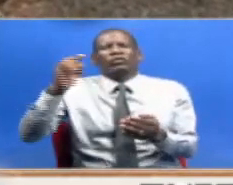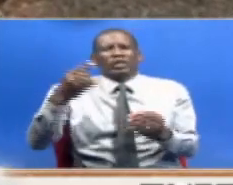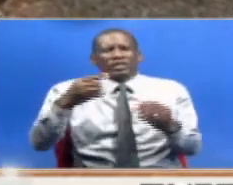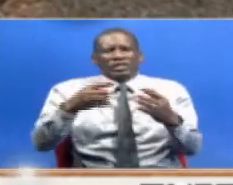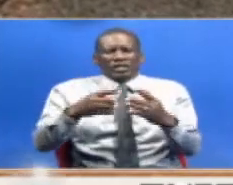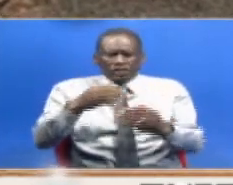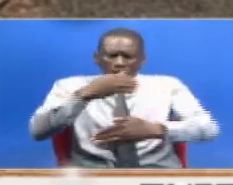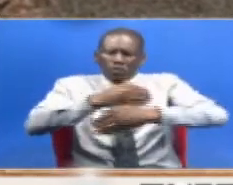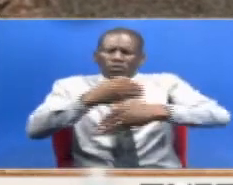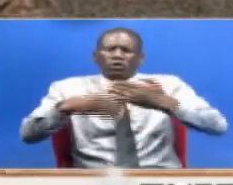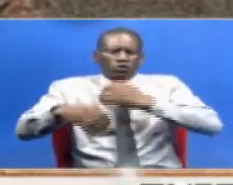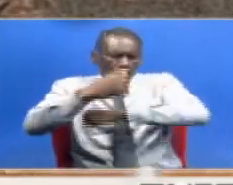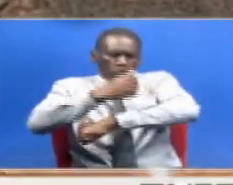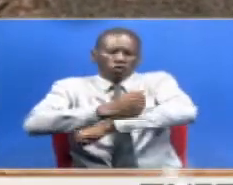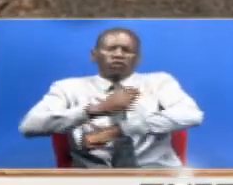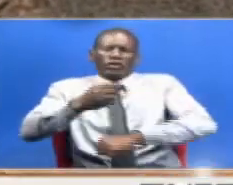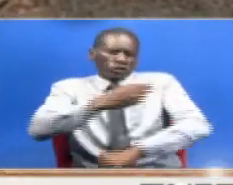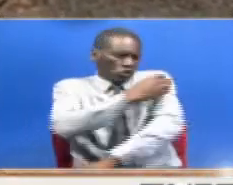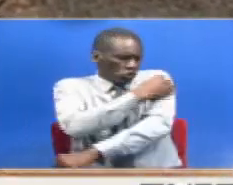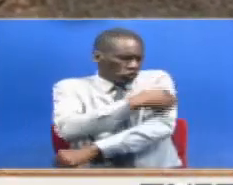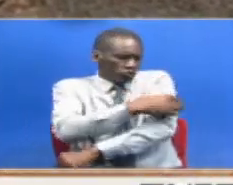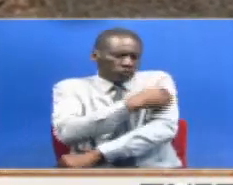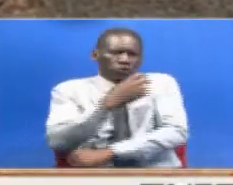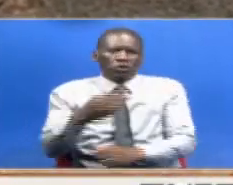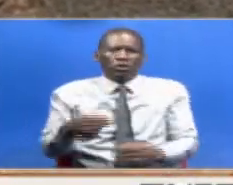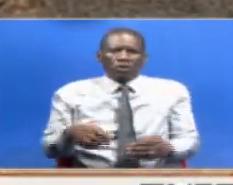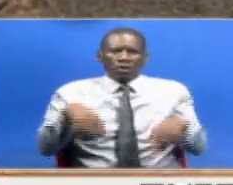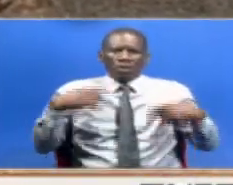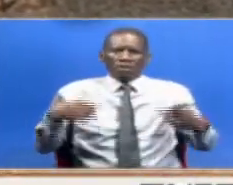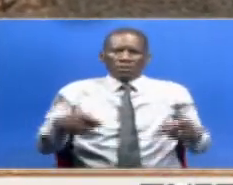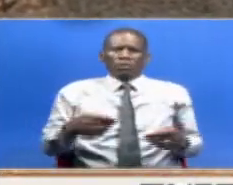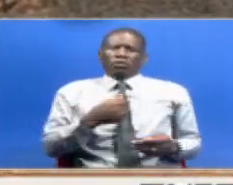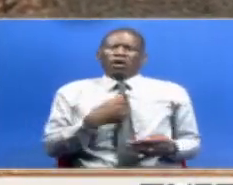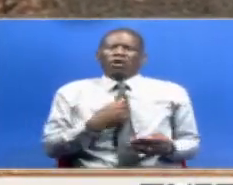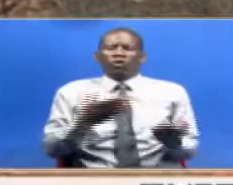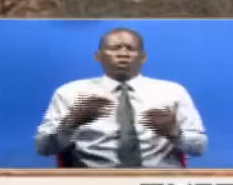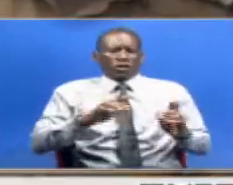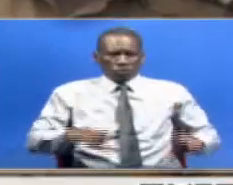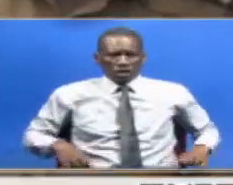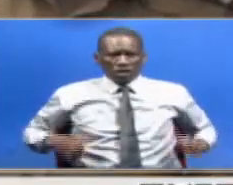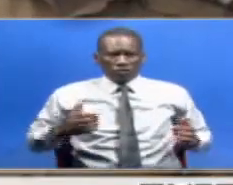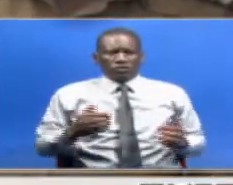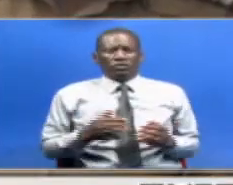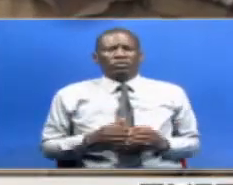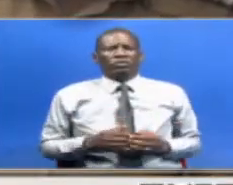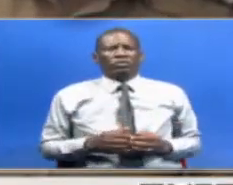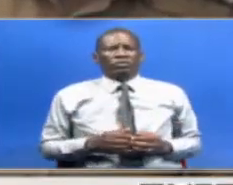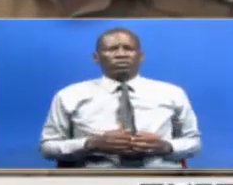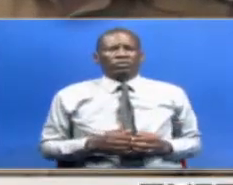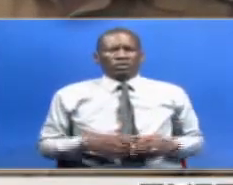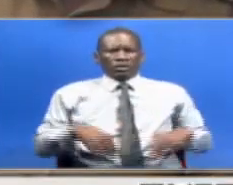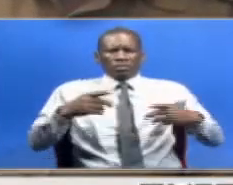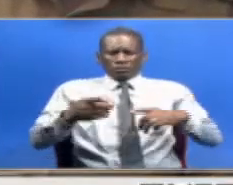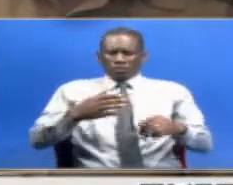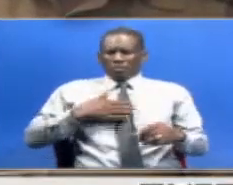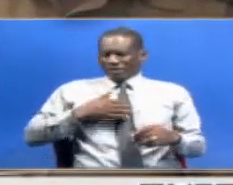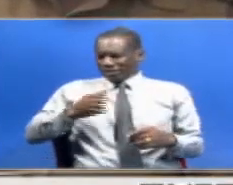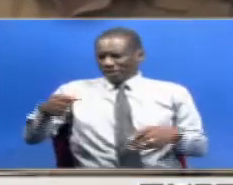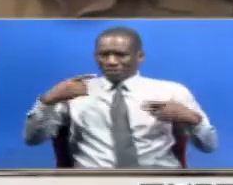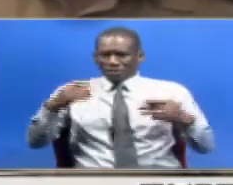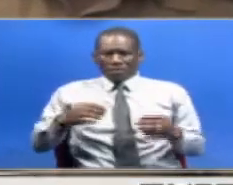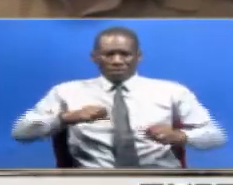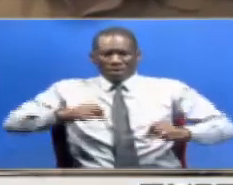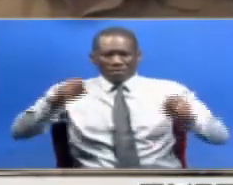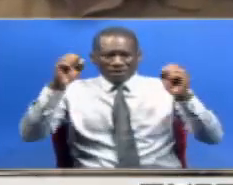shule, hospitali, watu wapate makao, wanishe bora. Watu wapande yangu pengine watafurahia, wanafikiria